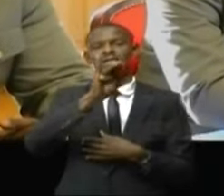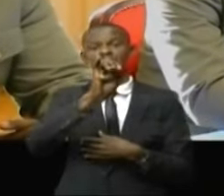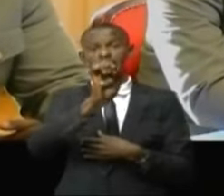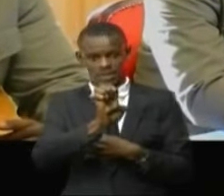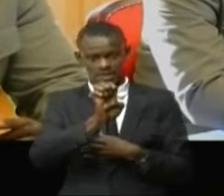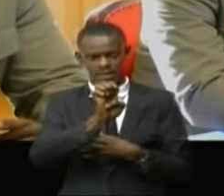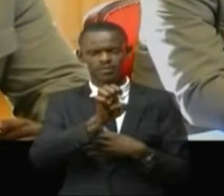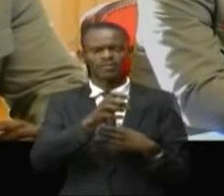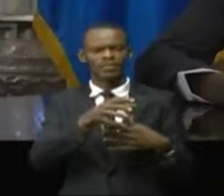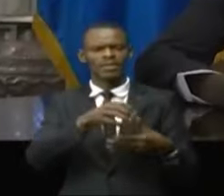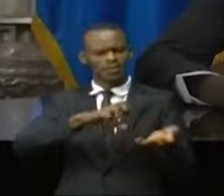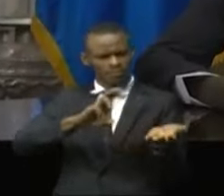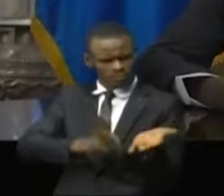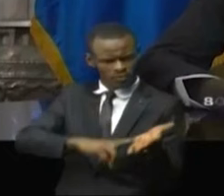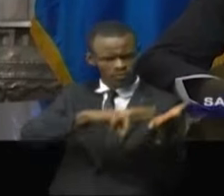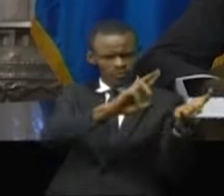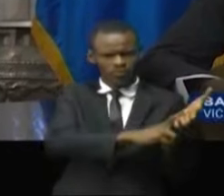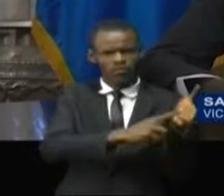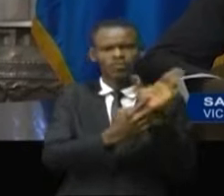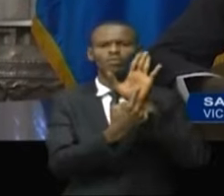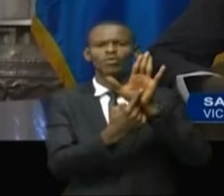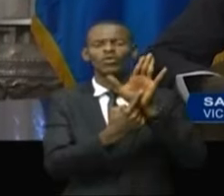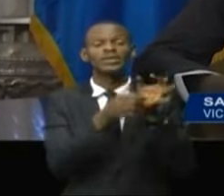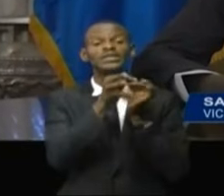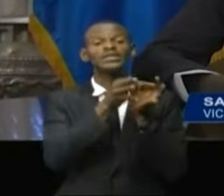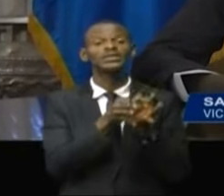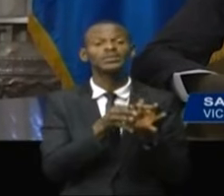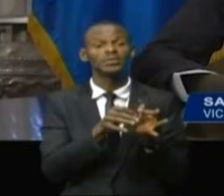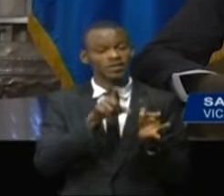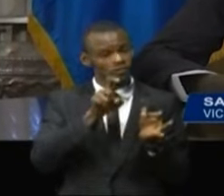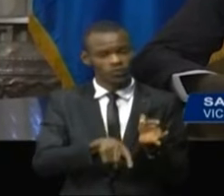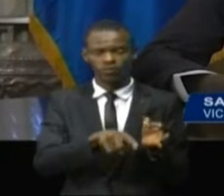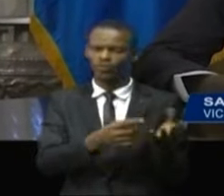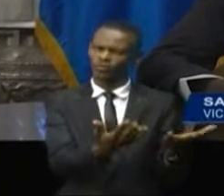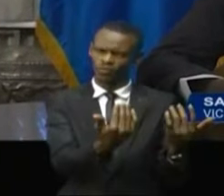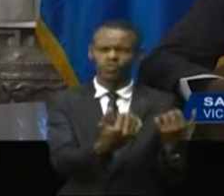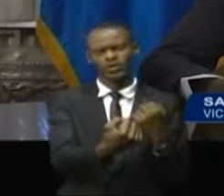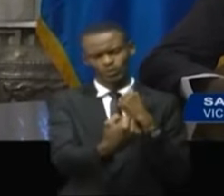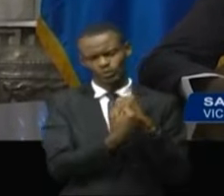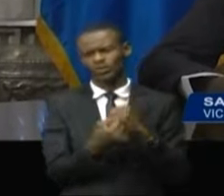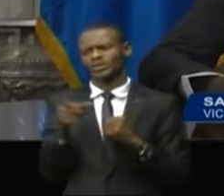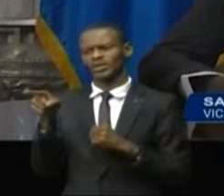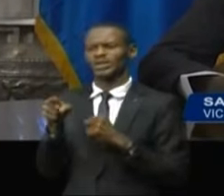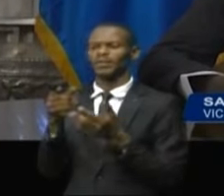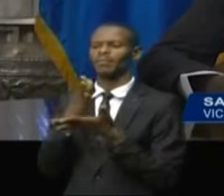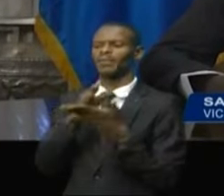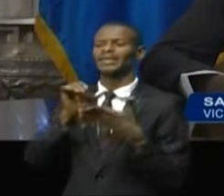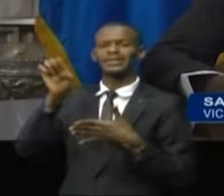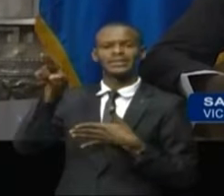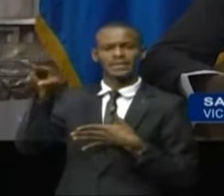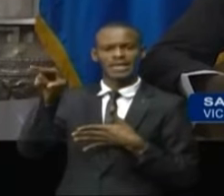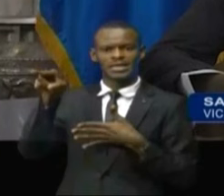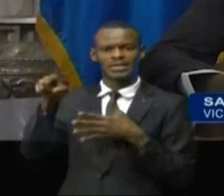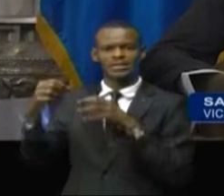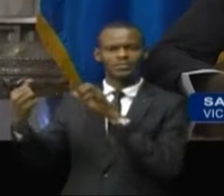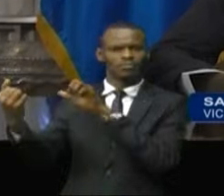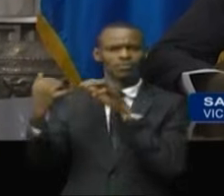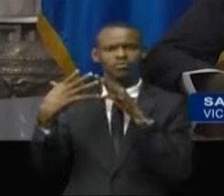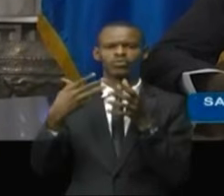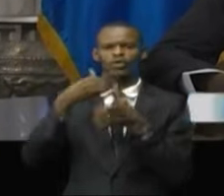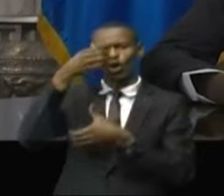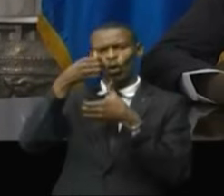démocratique du Congo. Notre pays est confronté à une menace sérieuse écarnés par les terroristes du